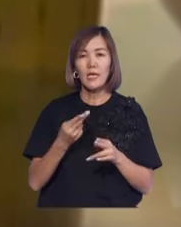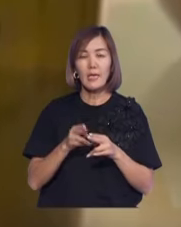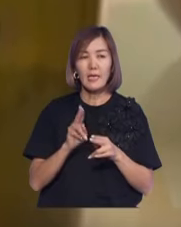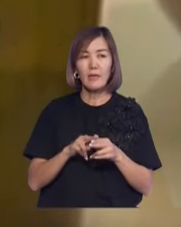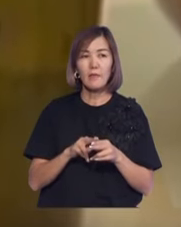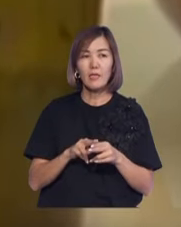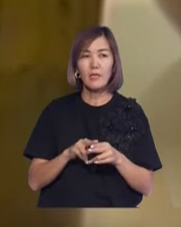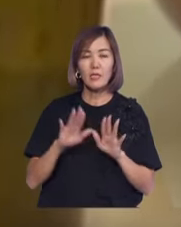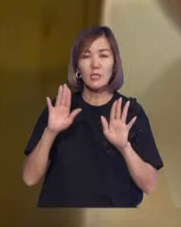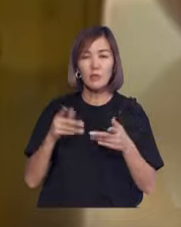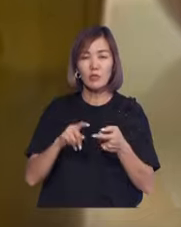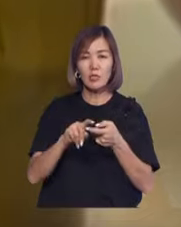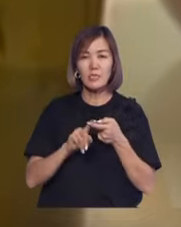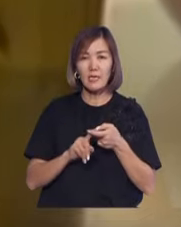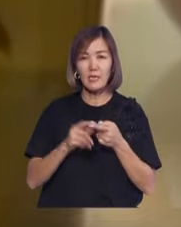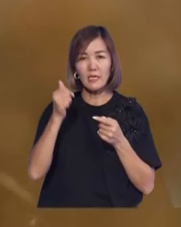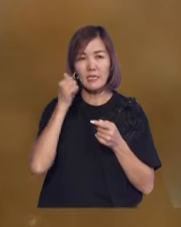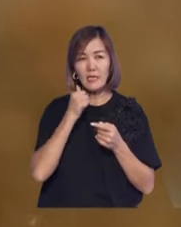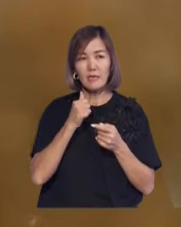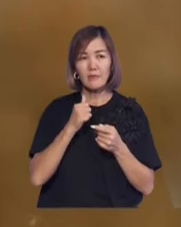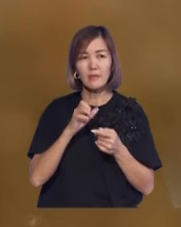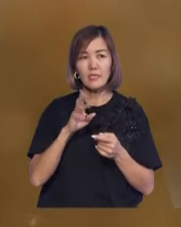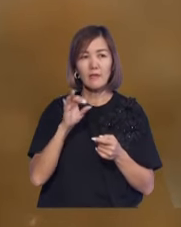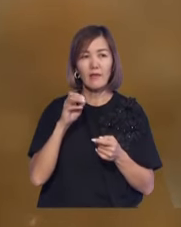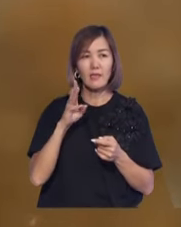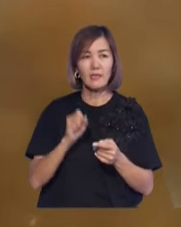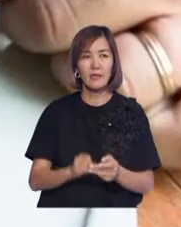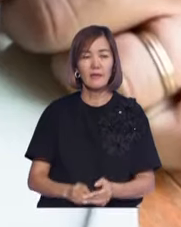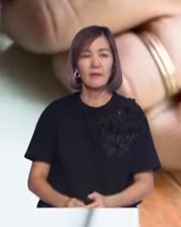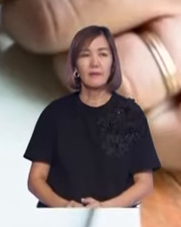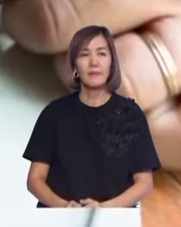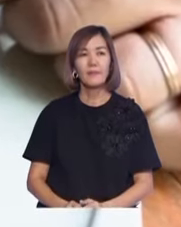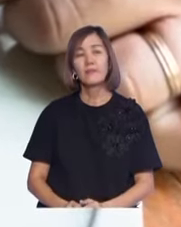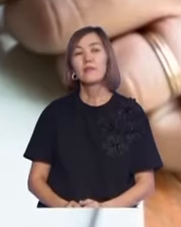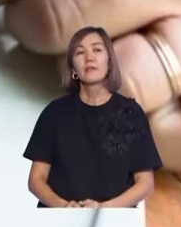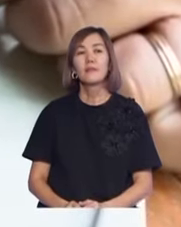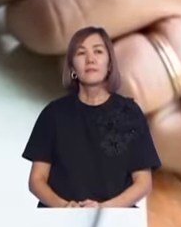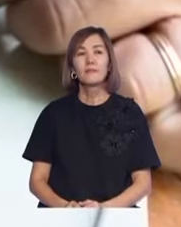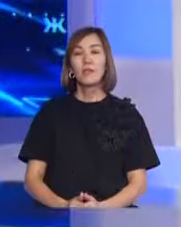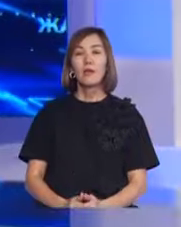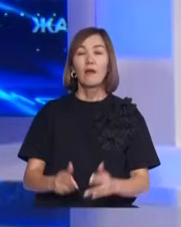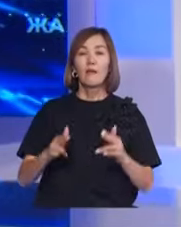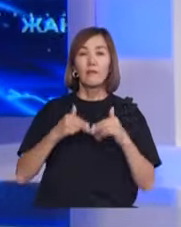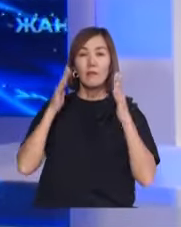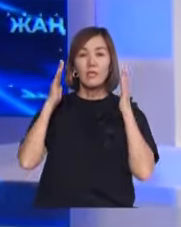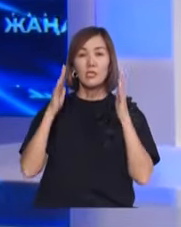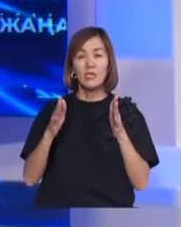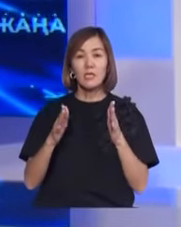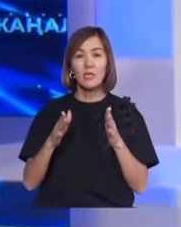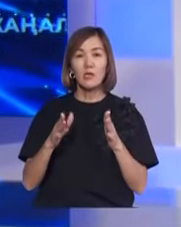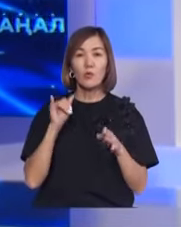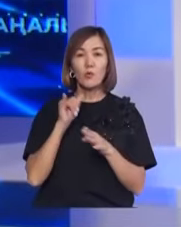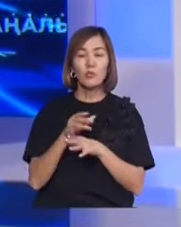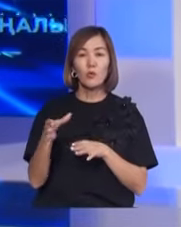о случаях заражения в Старом Свете. Агирим Купаева по материалам интернет-ресурсов.